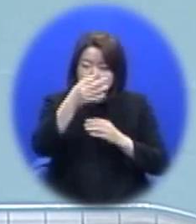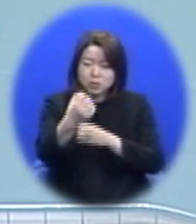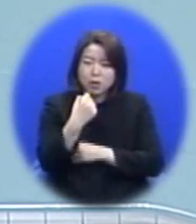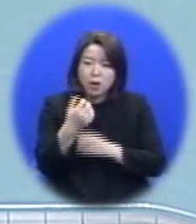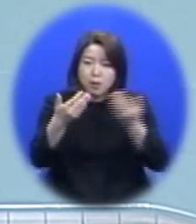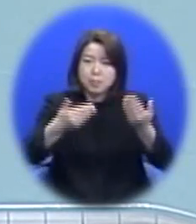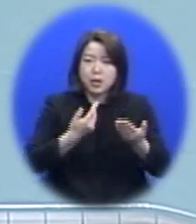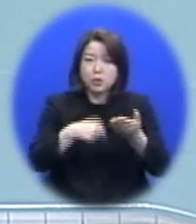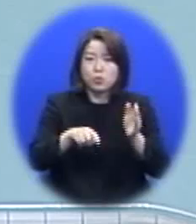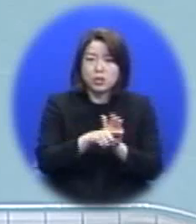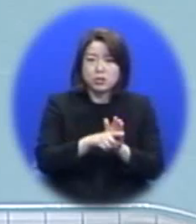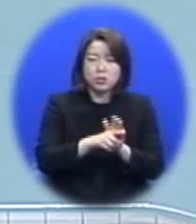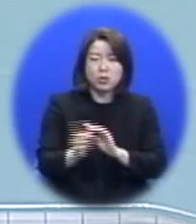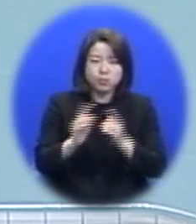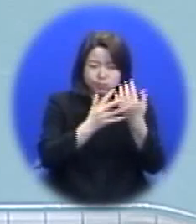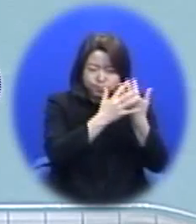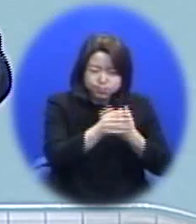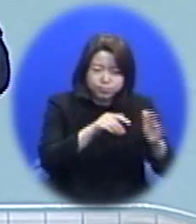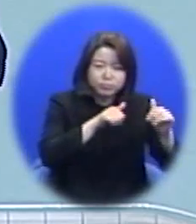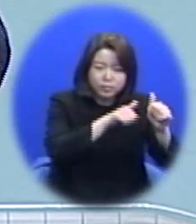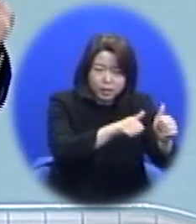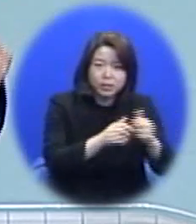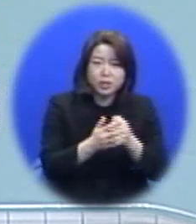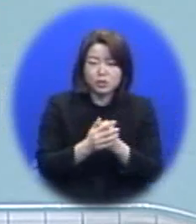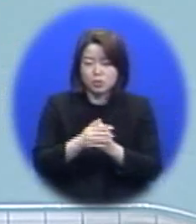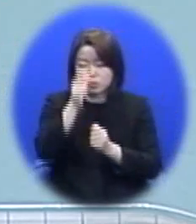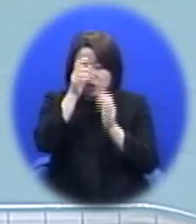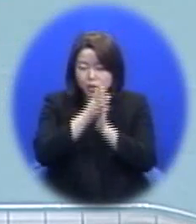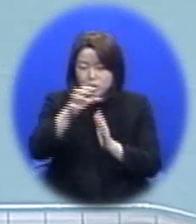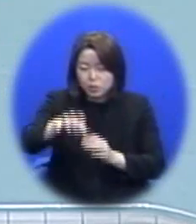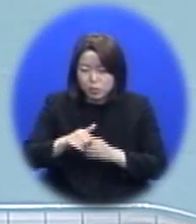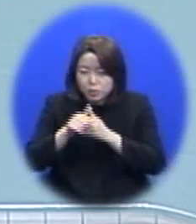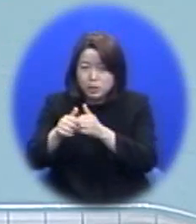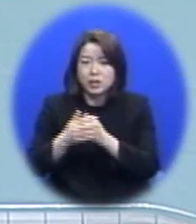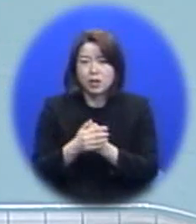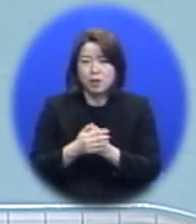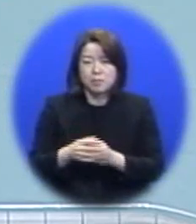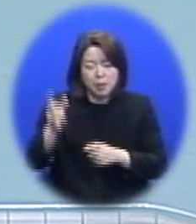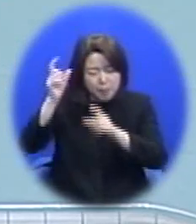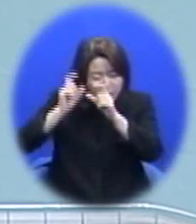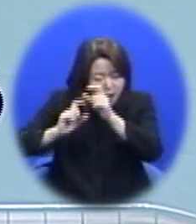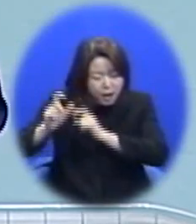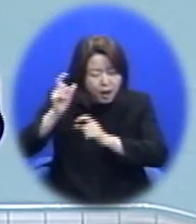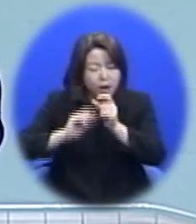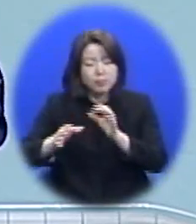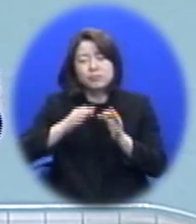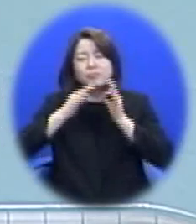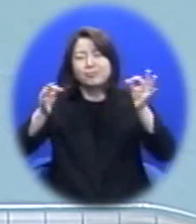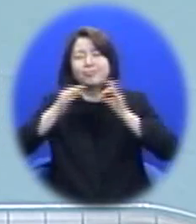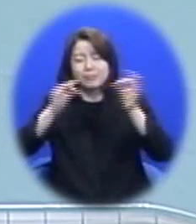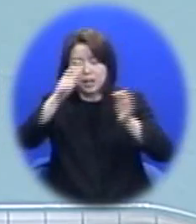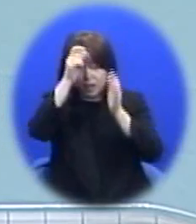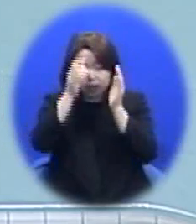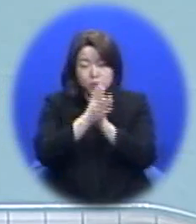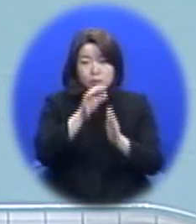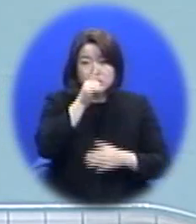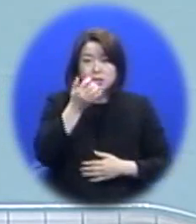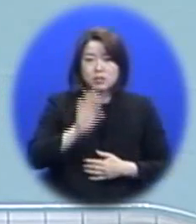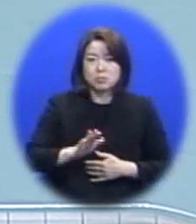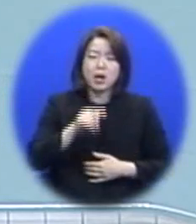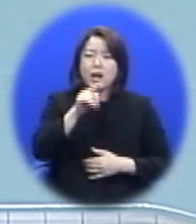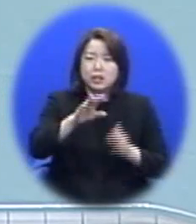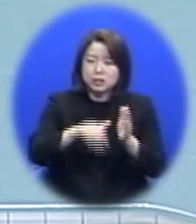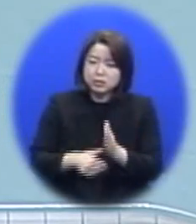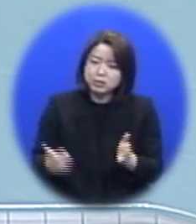쫓아다니고 기도원에 쫓아다니고 그리고는 밤새도록 목이 터져라고 기도했는데 그럴수록 엄마와는 더